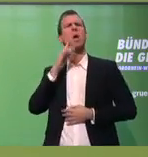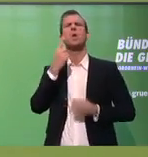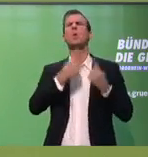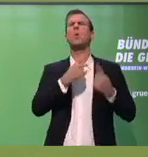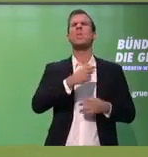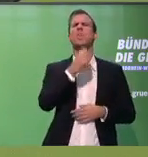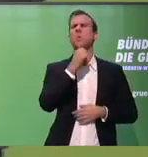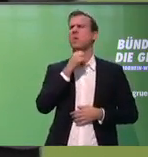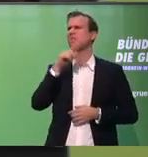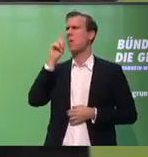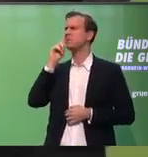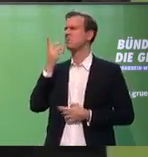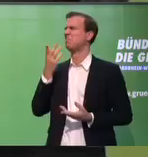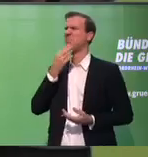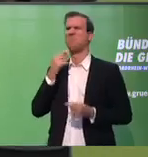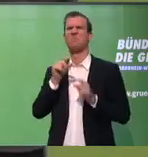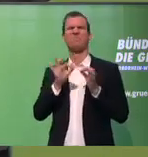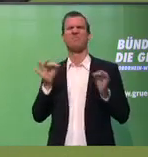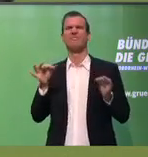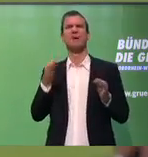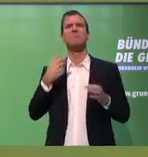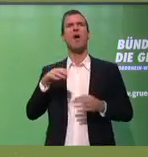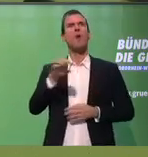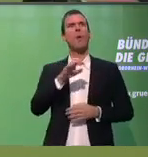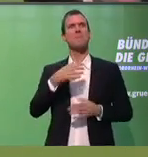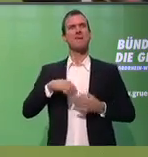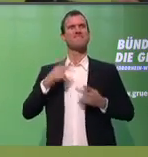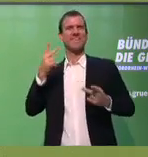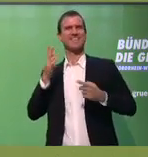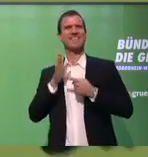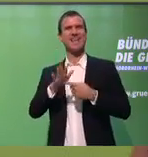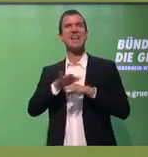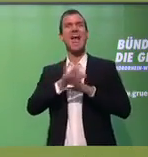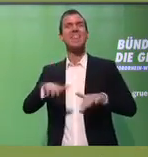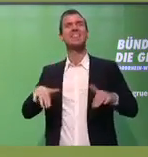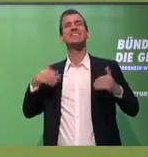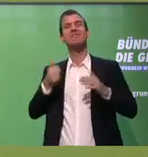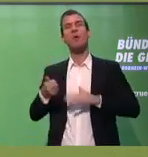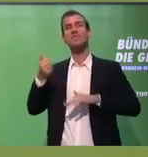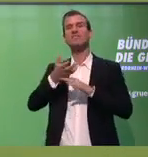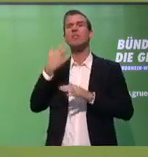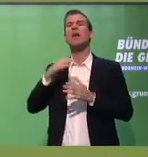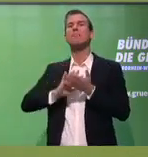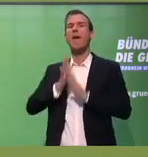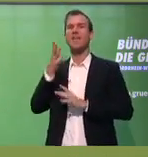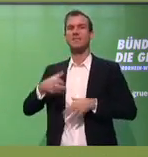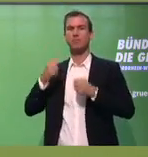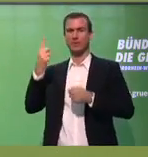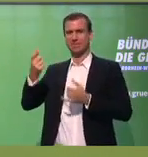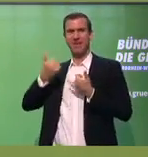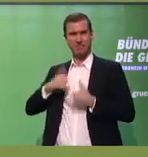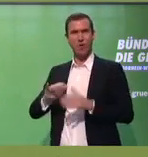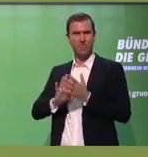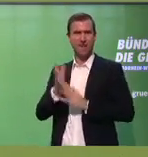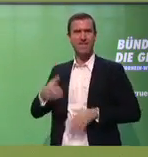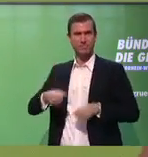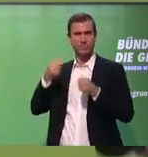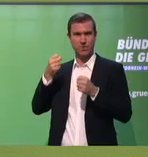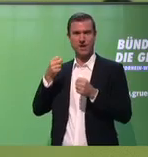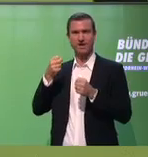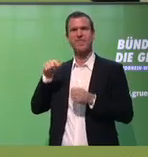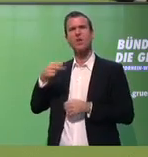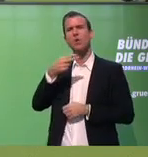Jugend Deutschland, finde ich, aber Landesvorsitzende der Grünen aus Brandenburg, wo du auch geboren bist, nämlich in